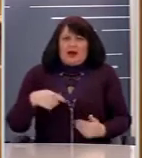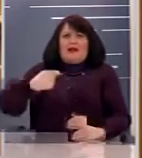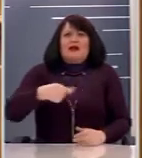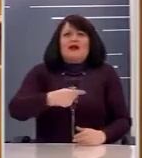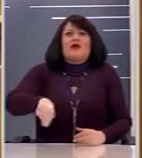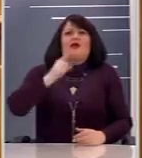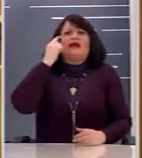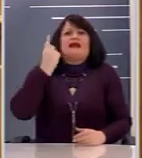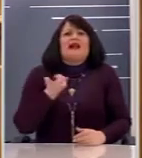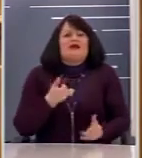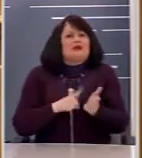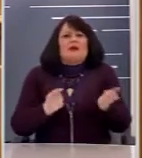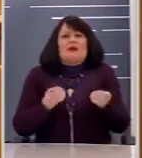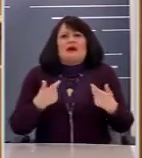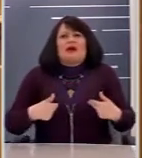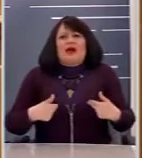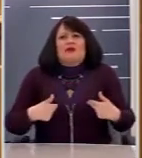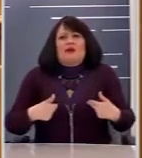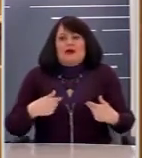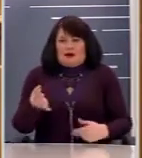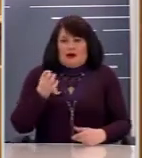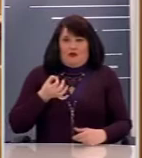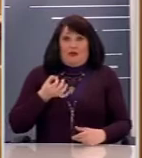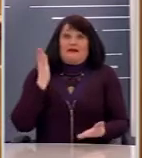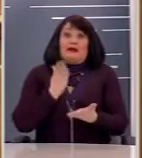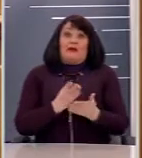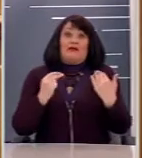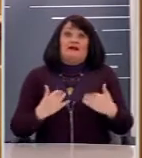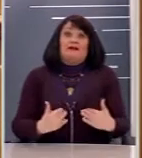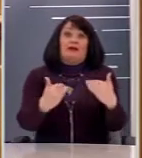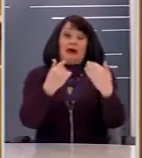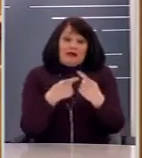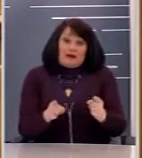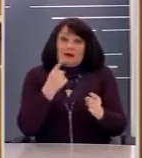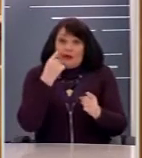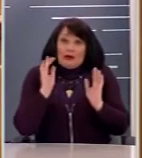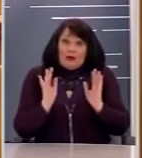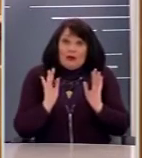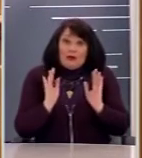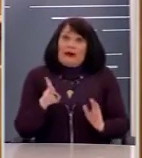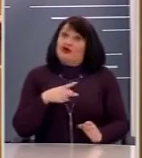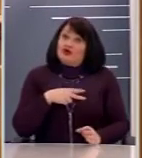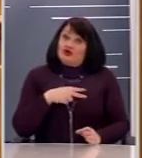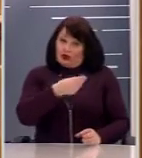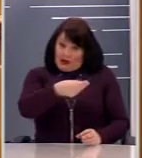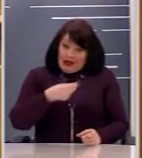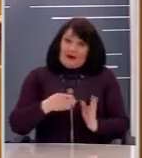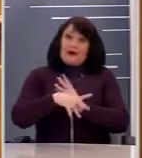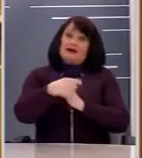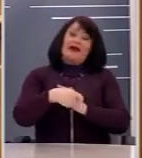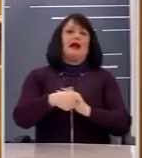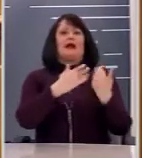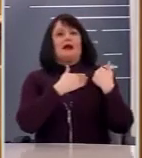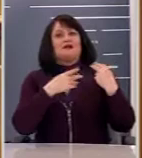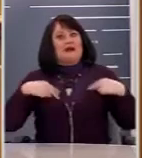το καταλαβαίνουν. Τι θα πρέπει να κάνει. Άλλο να μου πείτε τι θα αποφάσιζε η Βουλή. Κάτι διαφορετικό. Ορθώς ήρθε στη Βουλή, ήταν υποχρεωμένος ο αρμόδιος